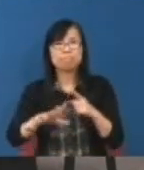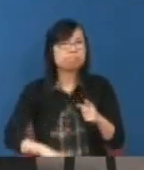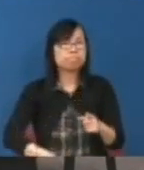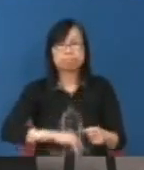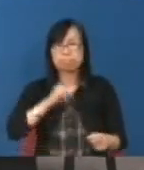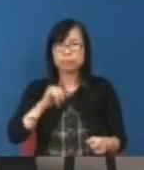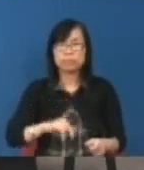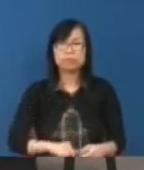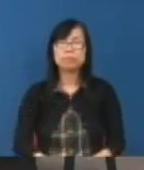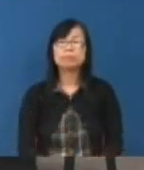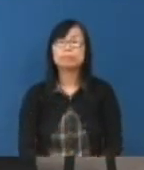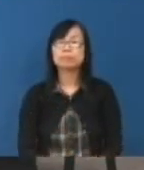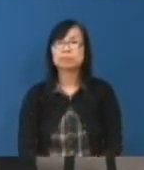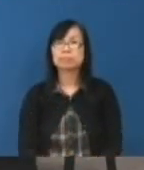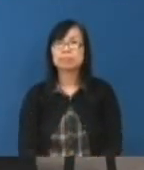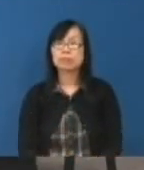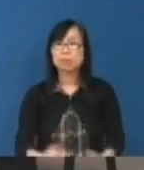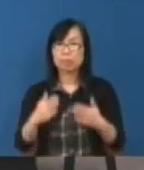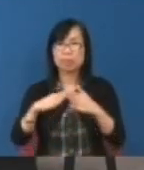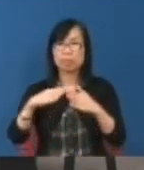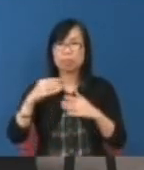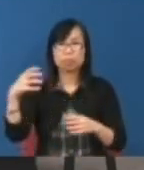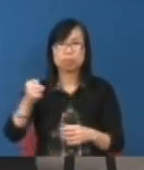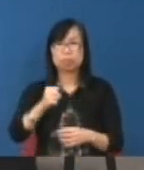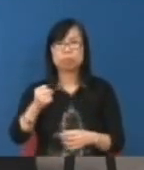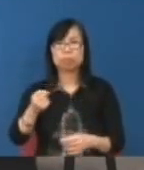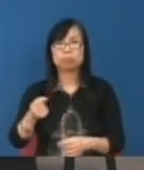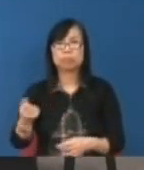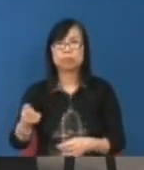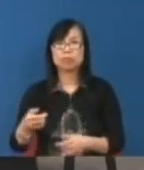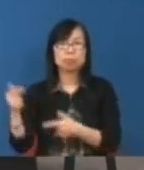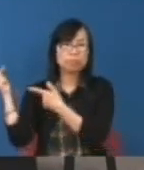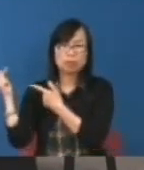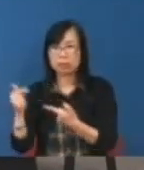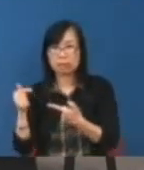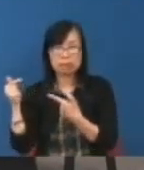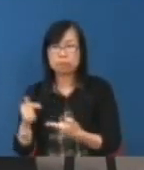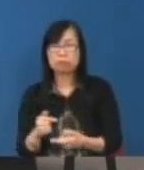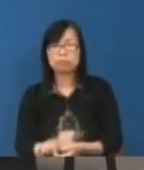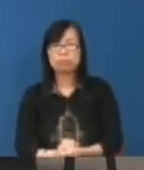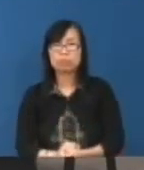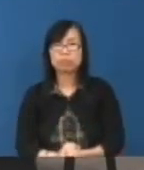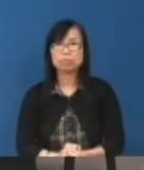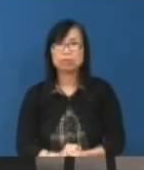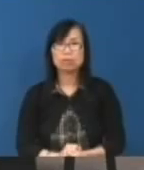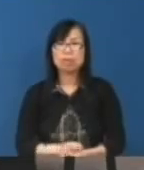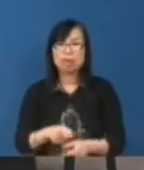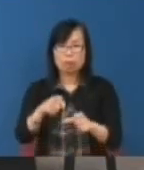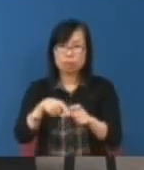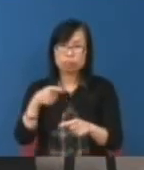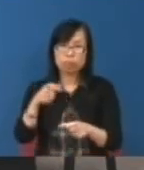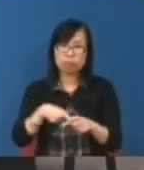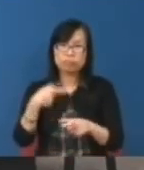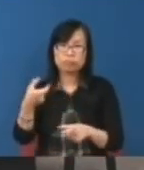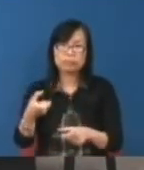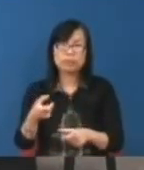喂，咁嘅局長。而家洗緊神都繼續俾佢延養天年，繼續鬥錢，死